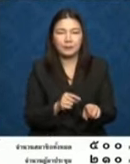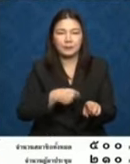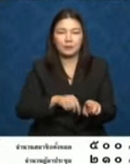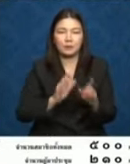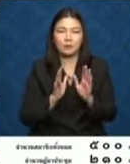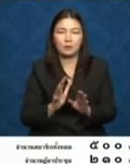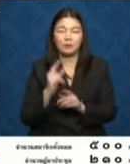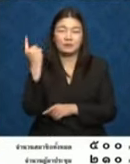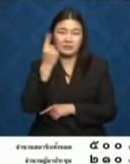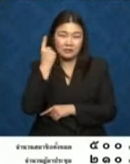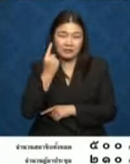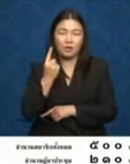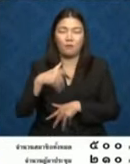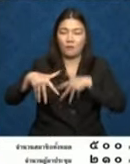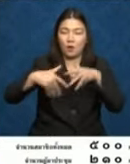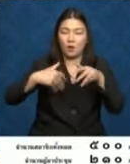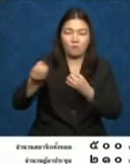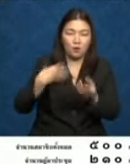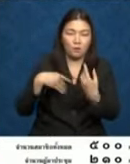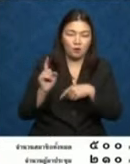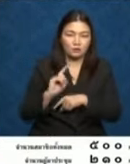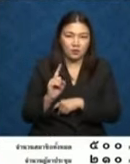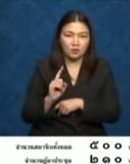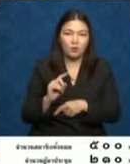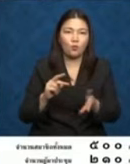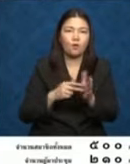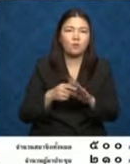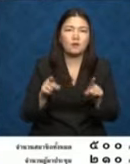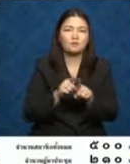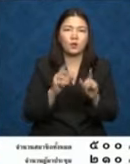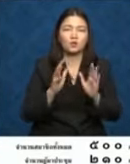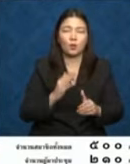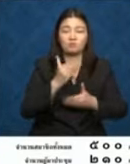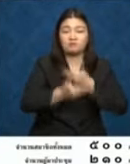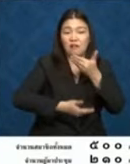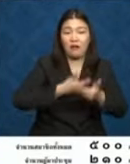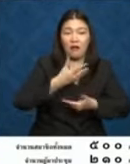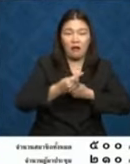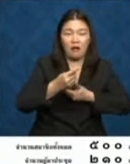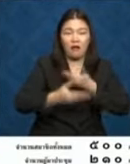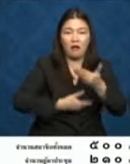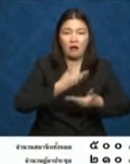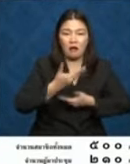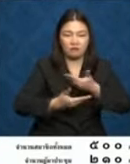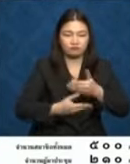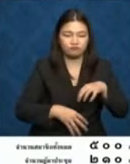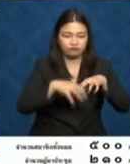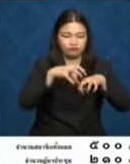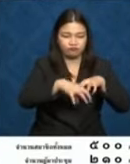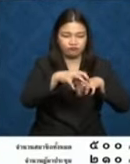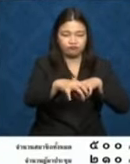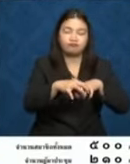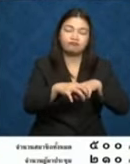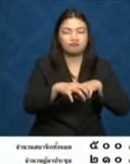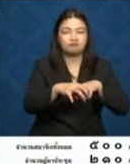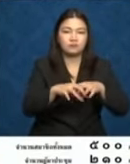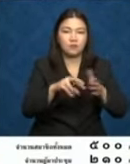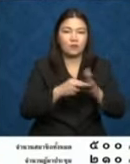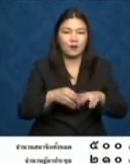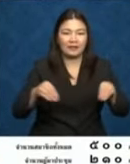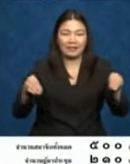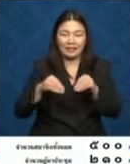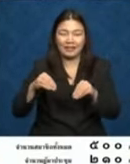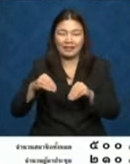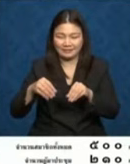ครับว่าการค้าขายแผงลอยนะครับแผงลอยบริเวณพื้นที่โนแมนแลนด์นะครับที่ติดกับชายแดนไทย